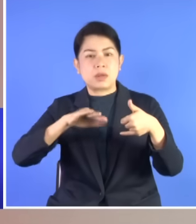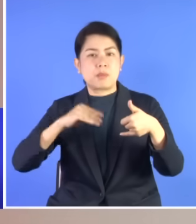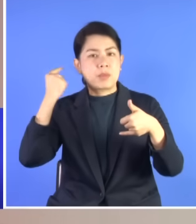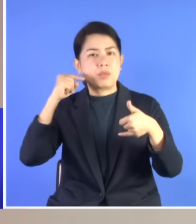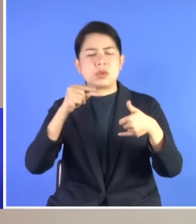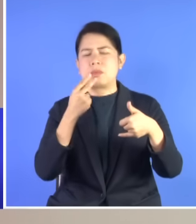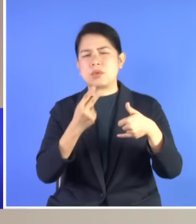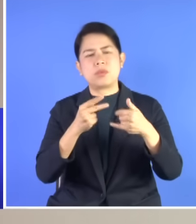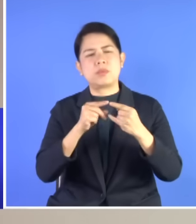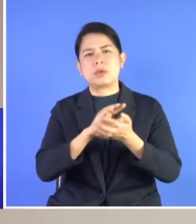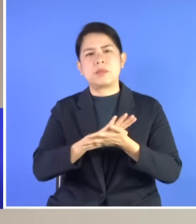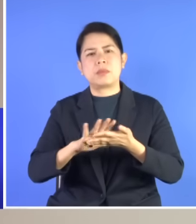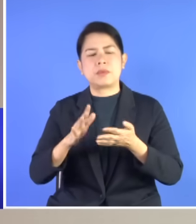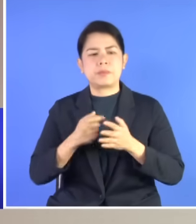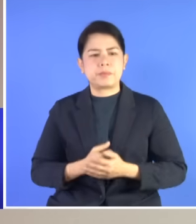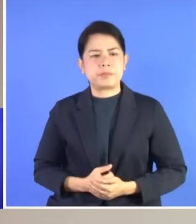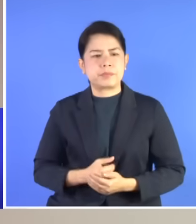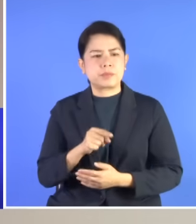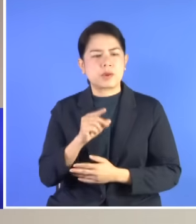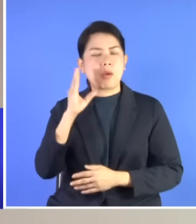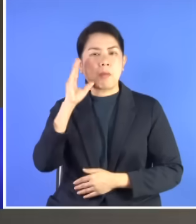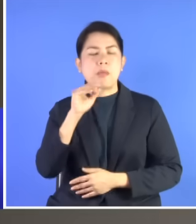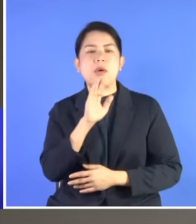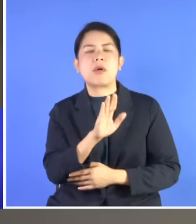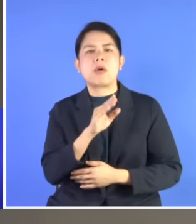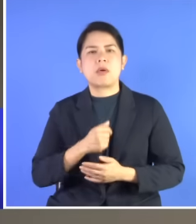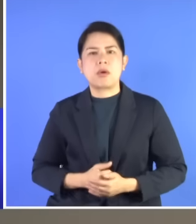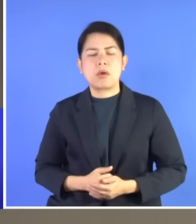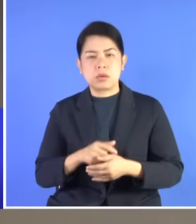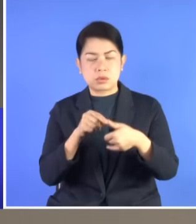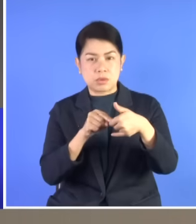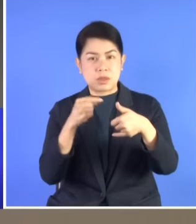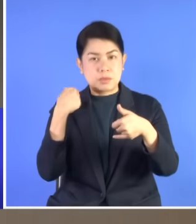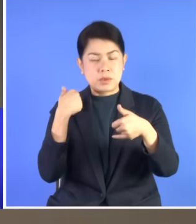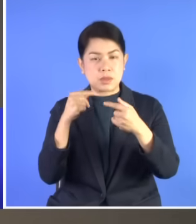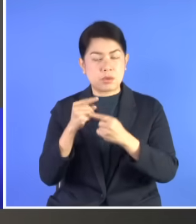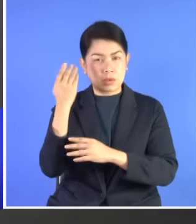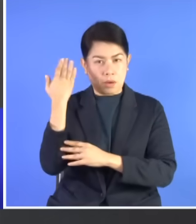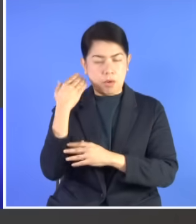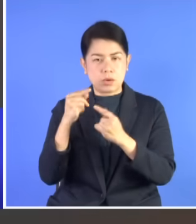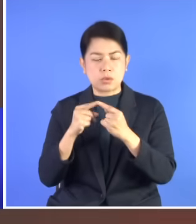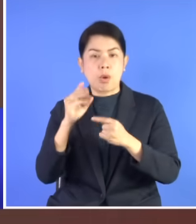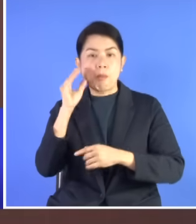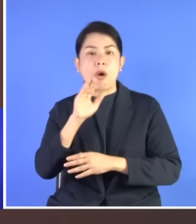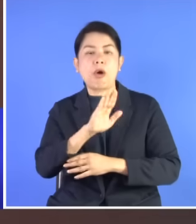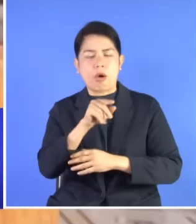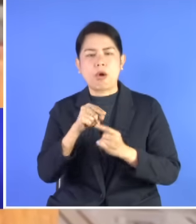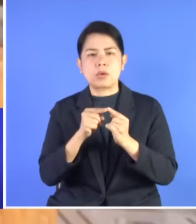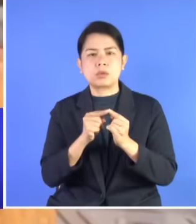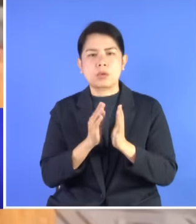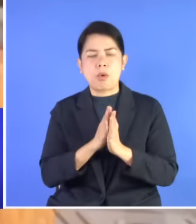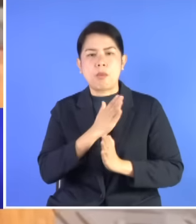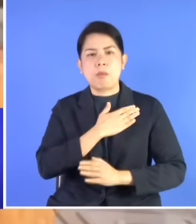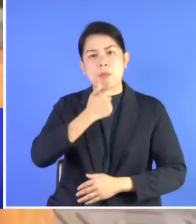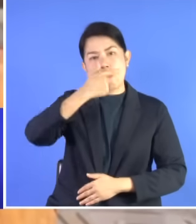ก็บอกว่านายแม็กพ่อของน้องมะนาวเนี่ยไม่ใช่ชาวบ้านในพื้นที่นะแต่เคยบวชที่นี่นะครับหลังจากศึกไปก็กลับมาที่วัดพาน้